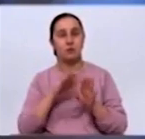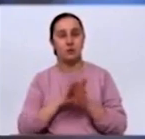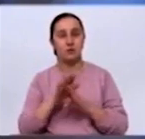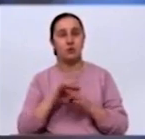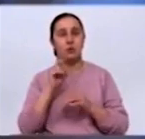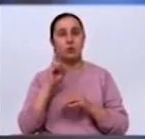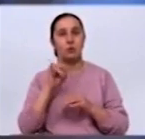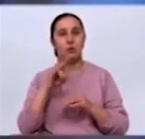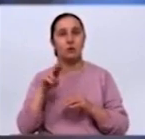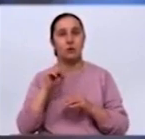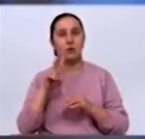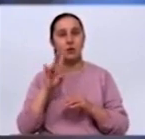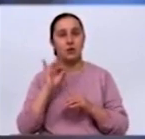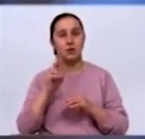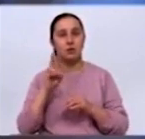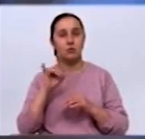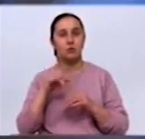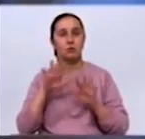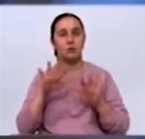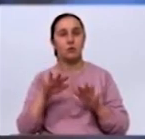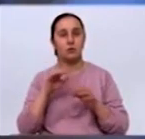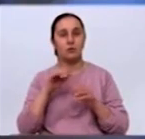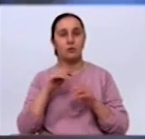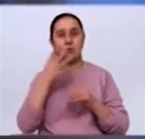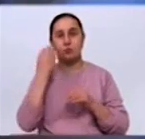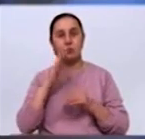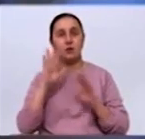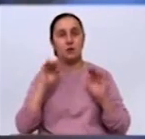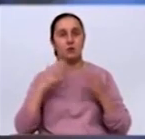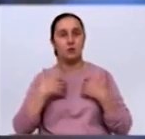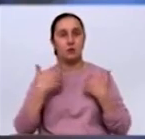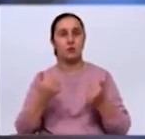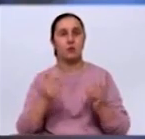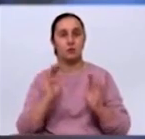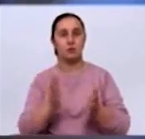kundalik.com saytiga joylashni unutmang. Xayr, salomat bo'ling.